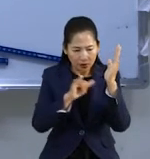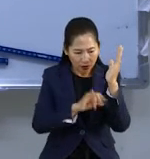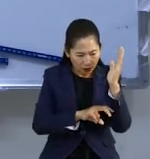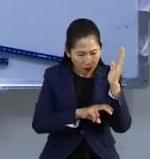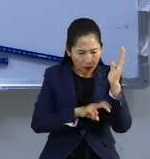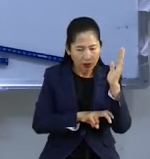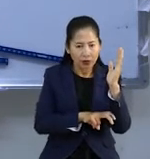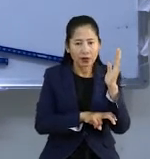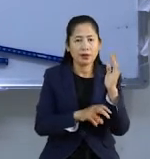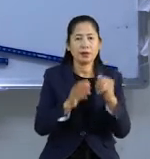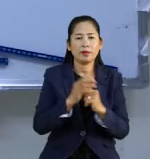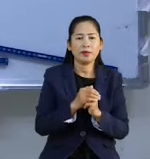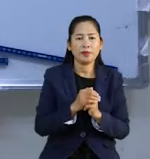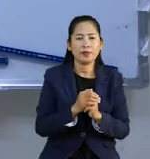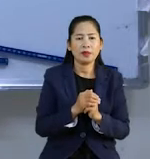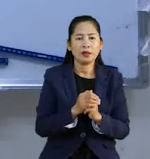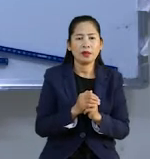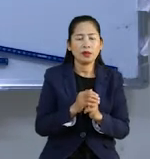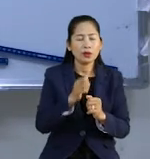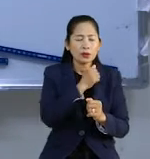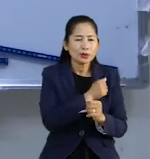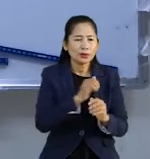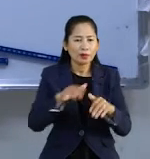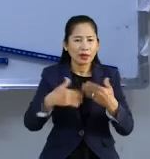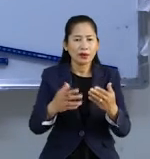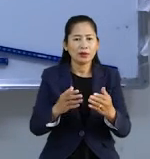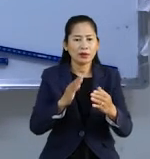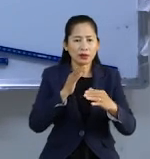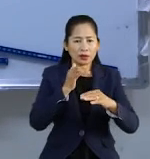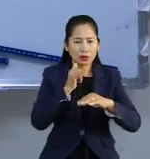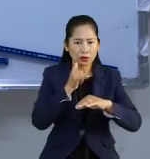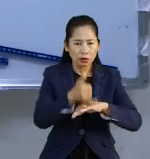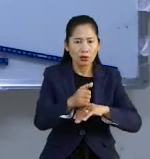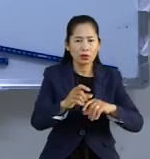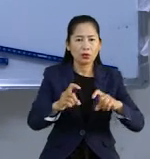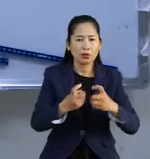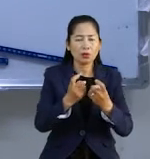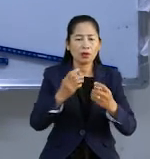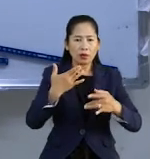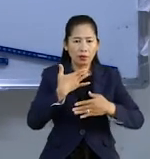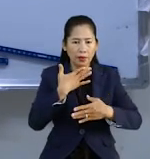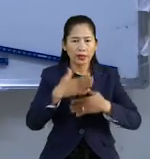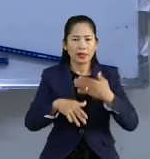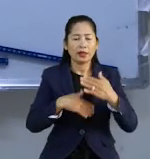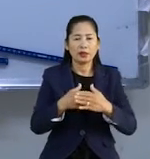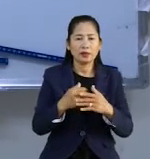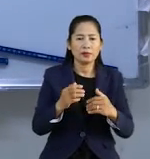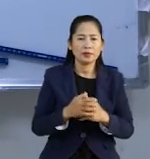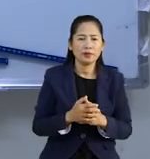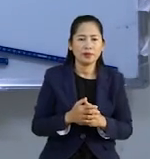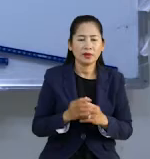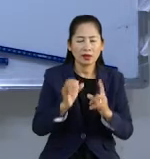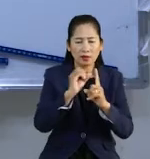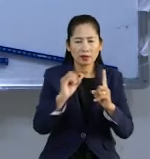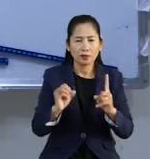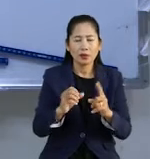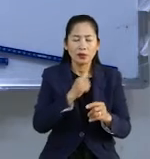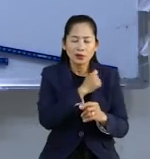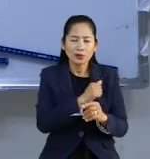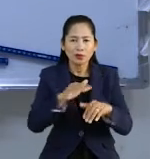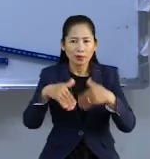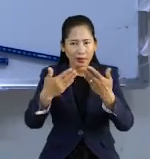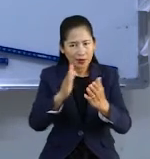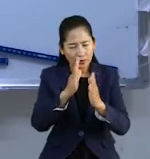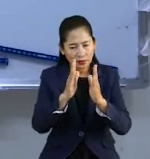าตาบาตีบุญส้มอ้อยเนี่ยฉลองพอดกลัวเพยเตียงลายบาบาตีบุญส้ม